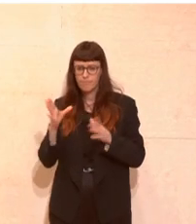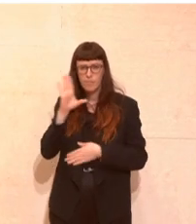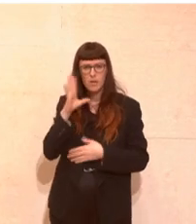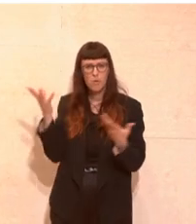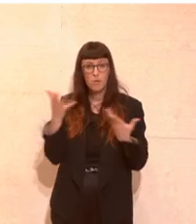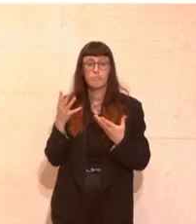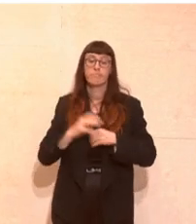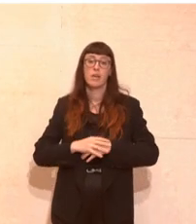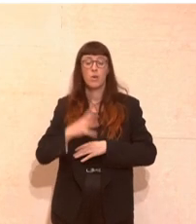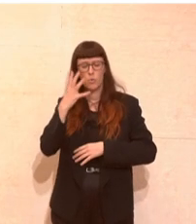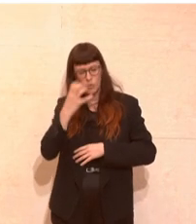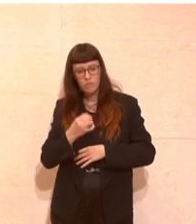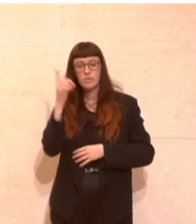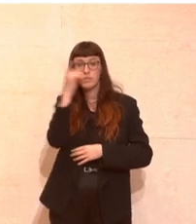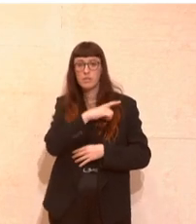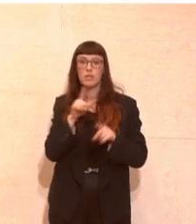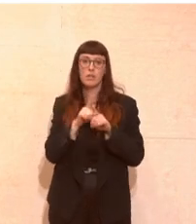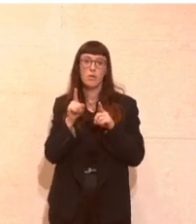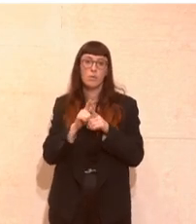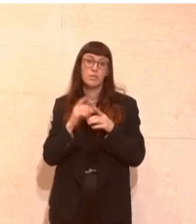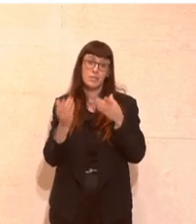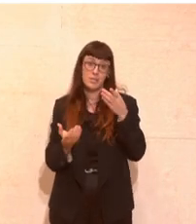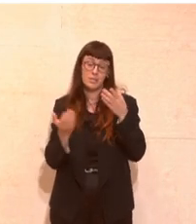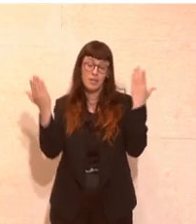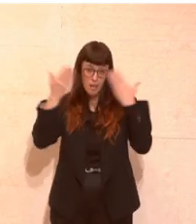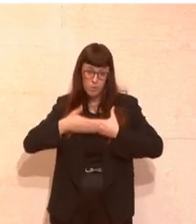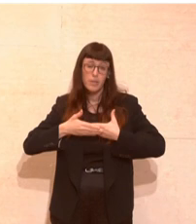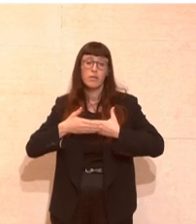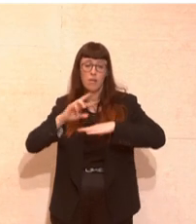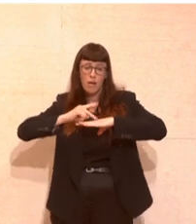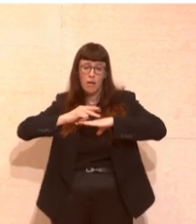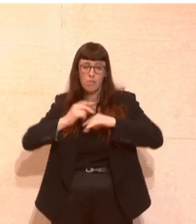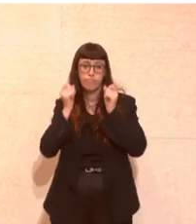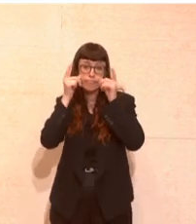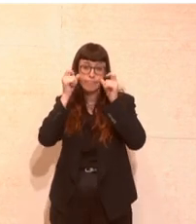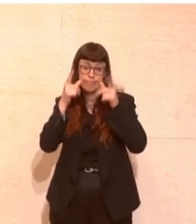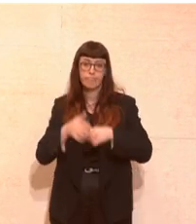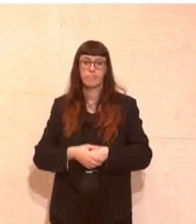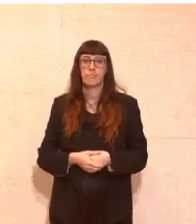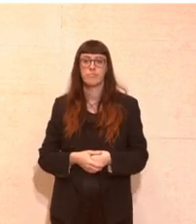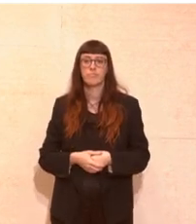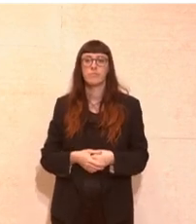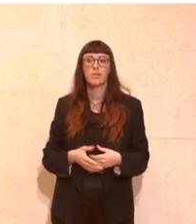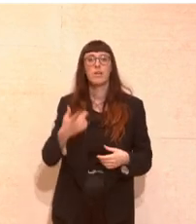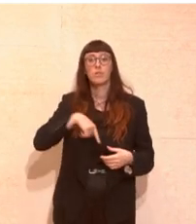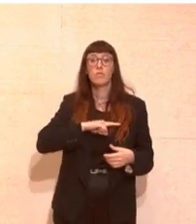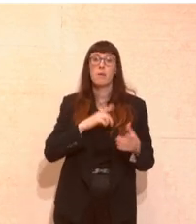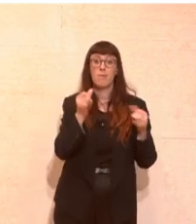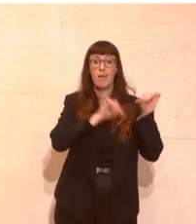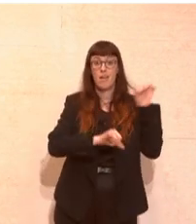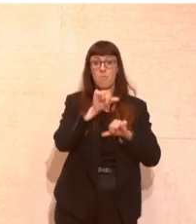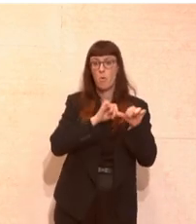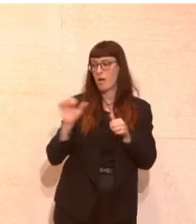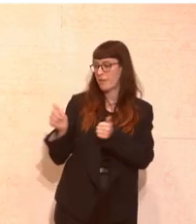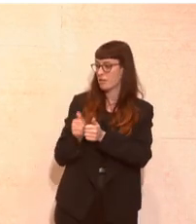nous, on a souhaité regarder ça dans une étude beaucoup plus modeste, beaucoup moins contrôlée, mais plus proche de la vie réelle à Strasbourg avec ma collègue Julie